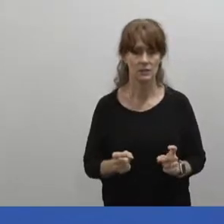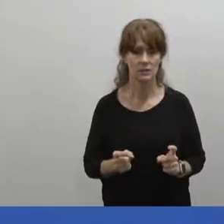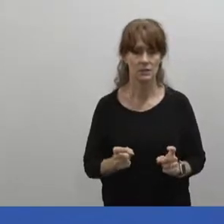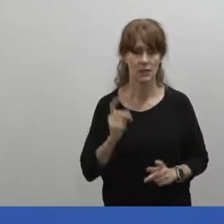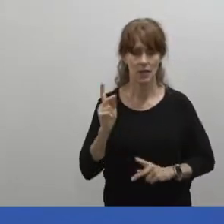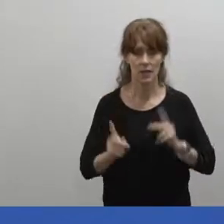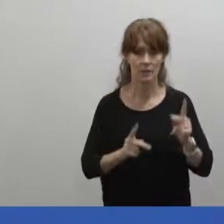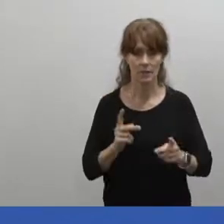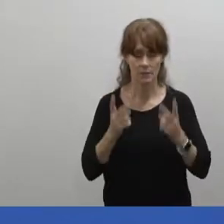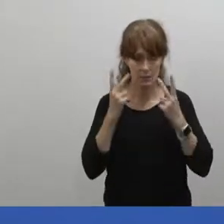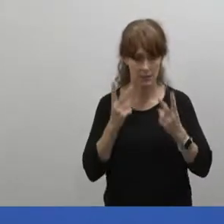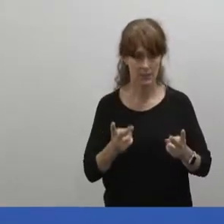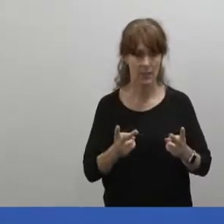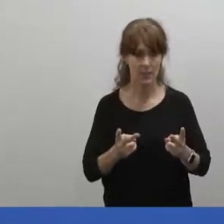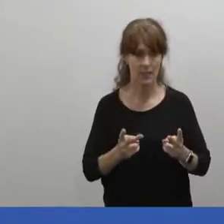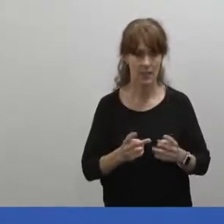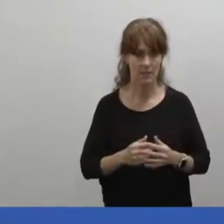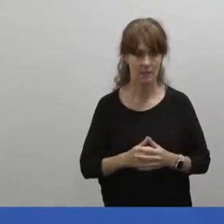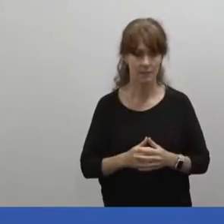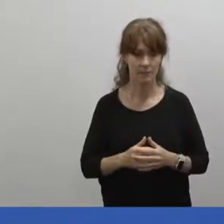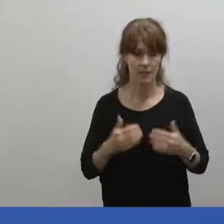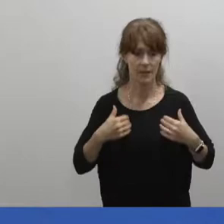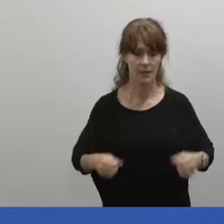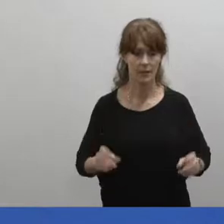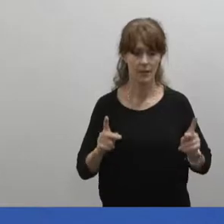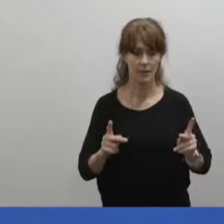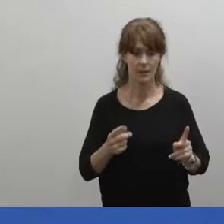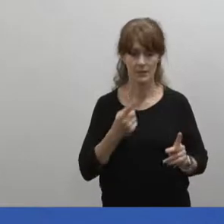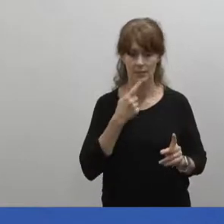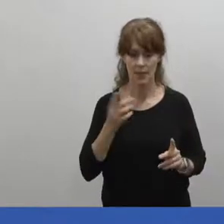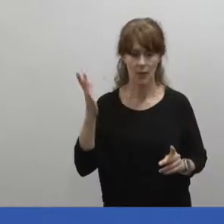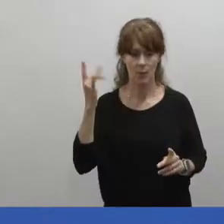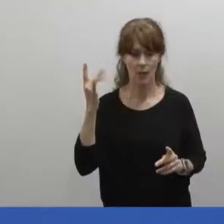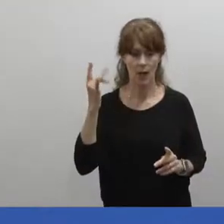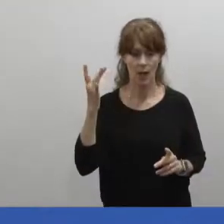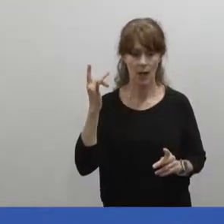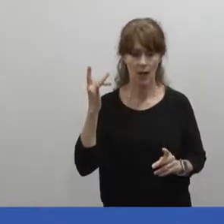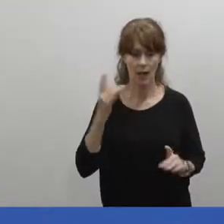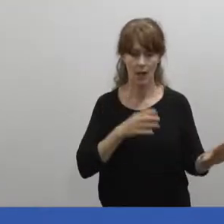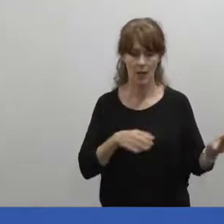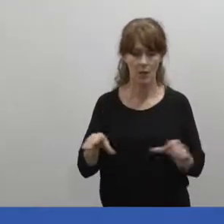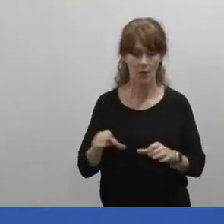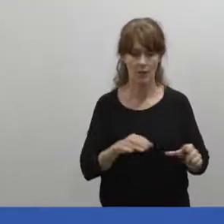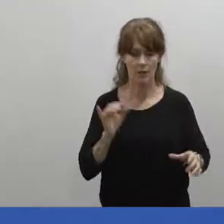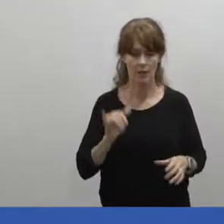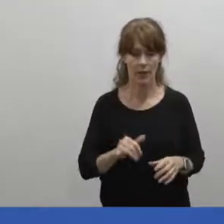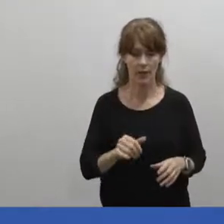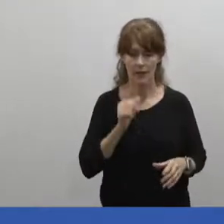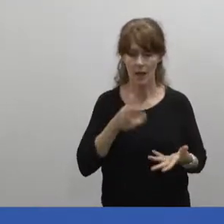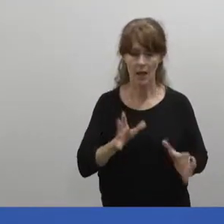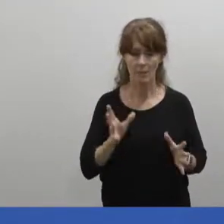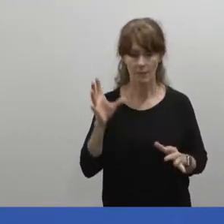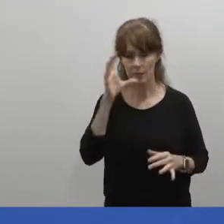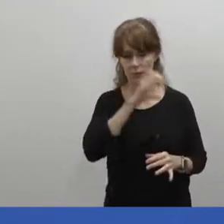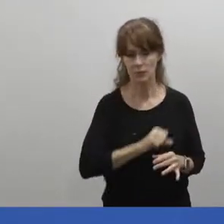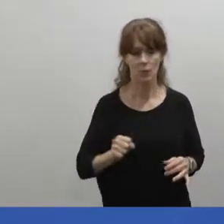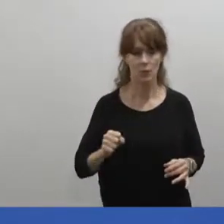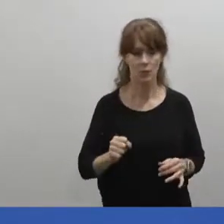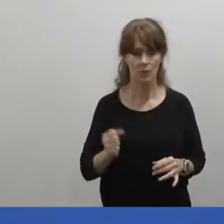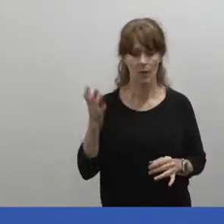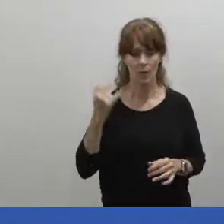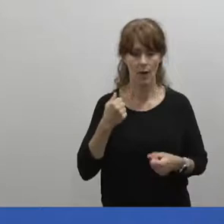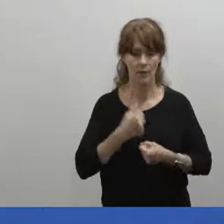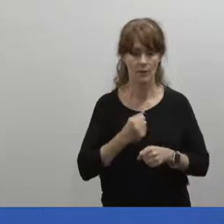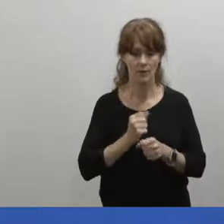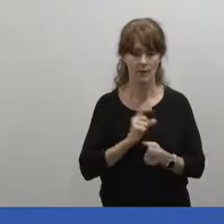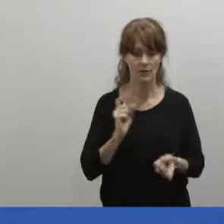phép rai bồ lạ vấy hay nâng bê bí chí riêng bàn dù khơi cứ dương chẳng bình chạy thay dương miên ở ca xâm rạp thuê ca kè đồng râu